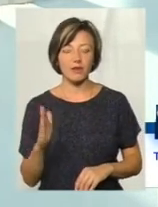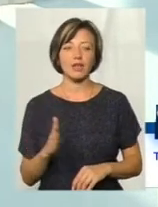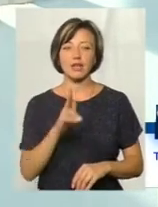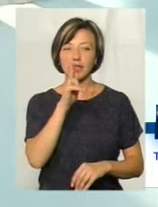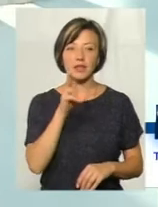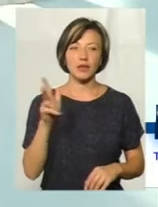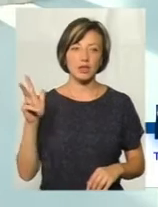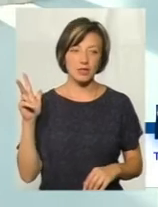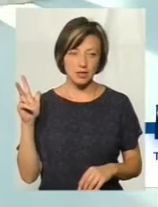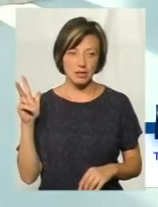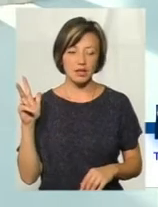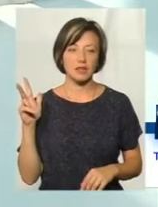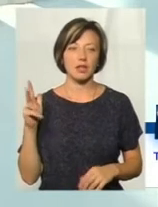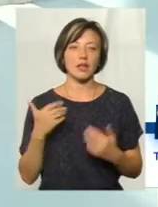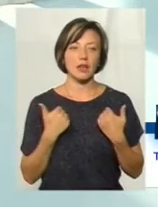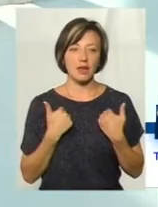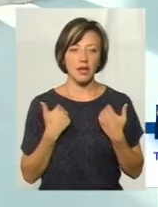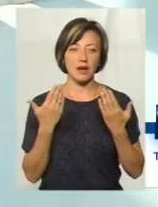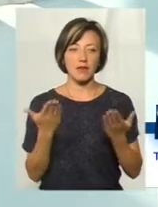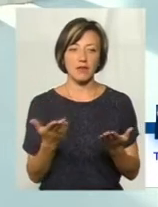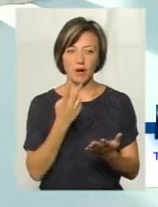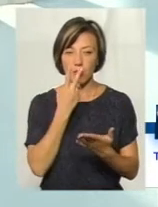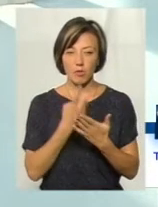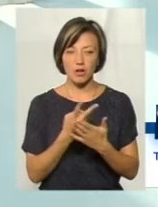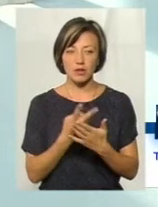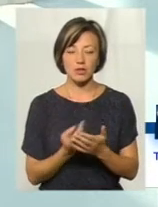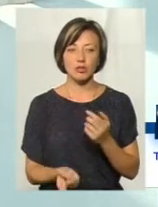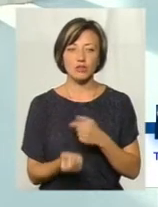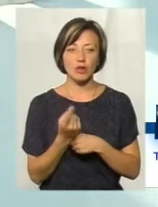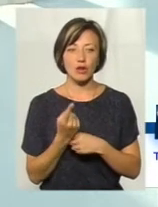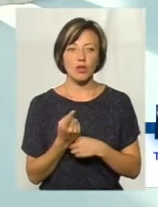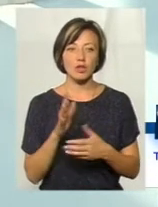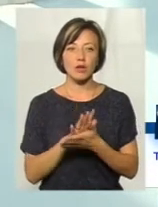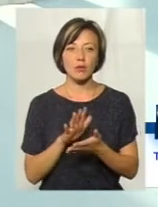3 роки назад я вам показав джерело забруднення річки Плоскові.